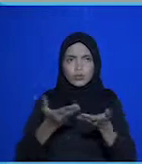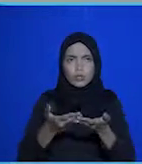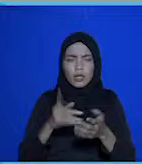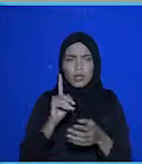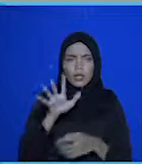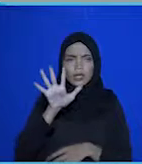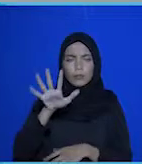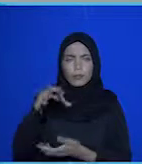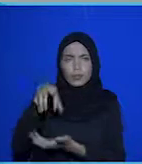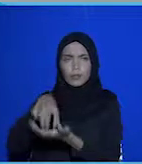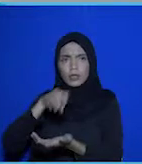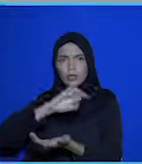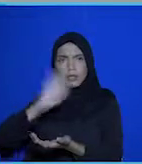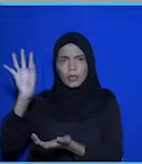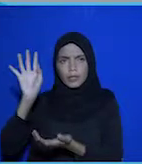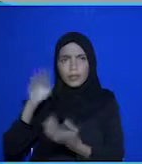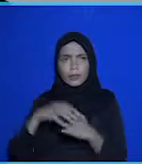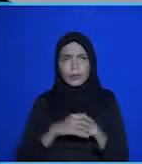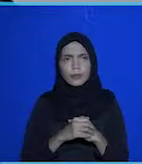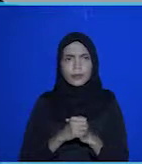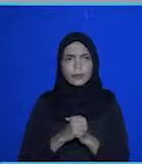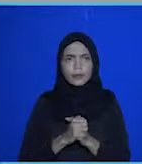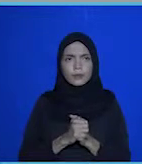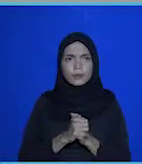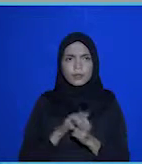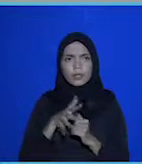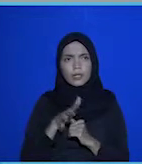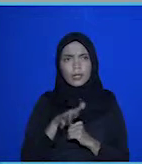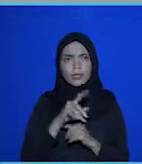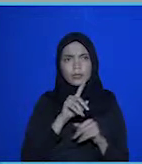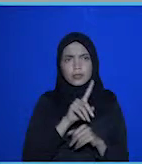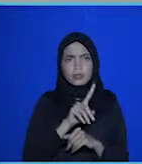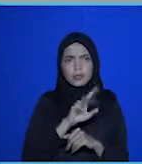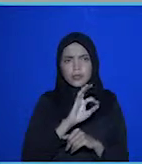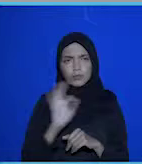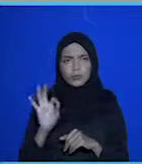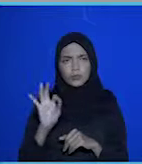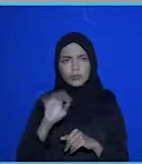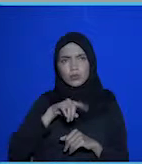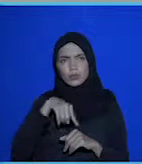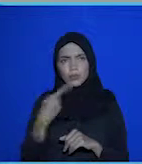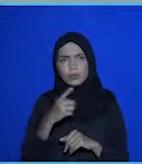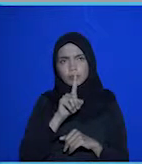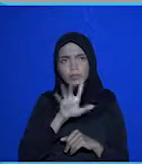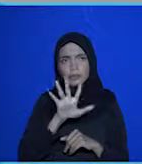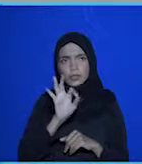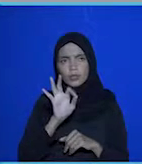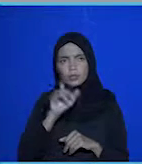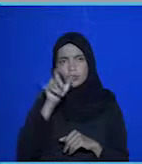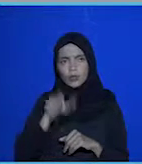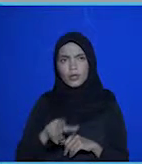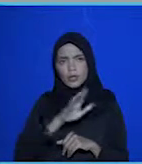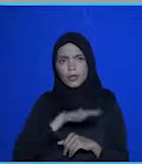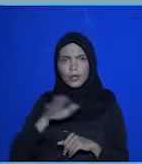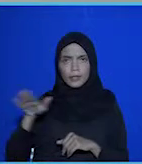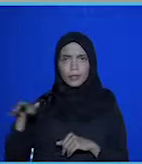lainnya serta dihadiri kurang lebih sekitar 1.000 sampai 1.500 orang pengungsi anak atau ibu-ibu